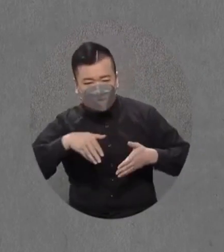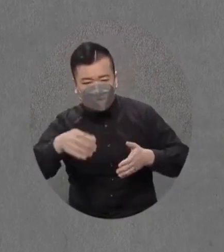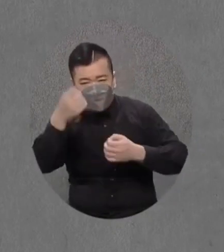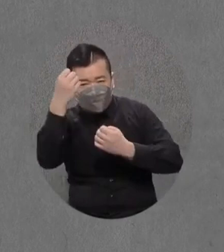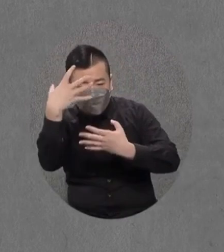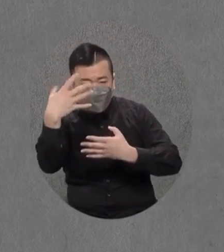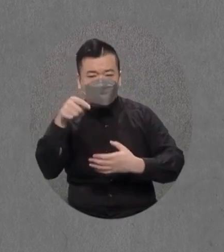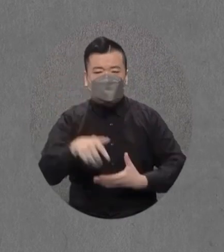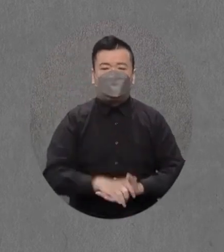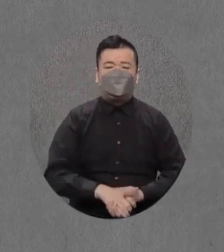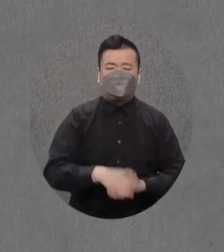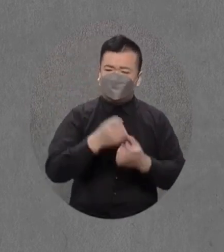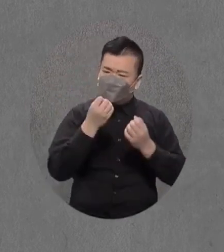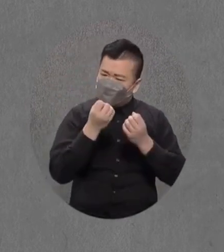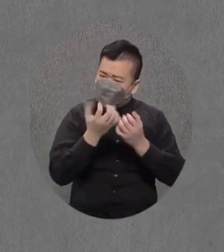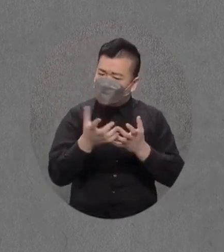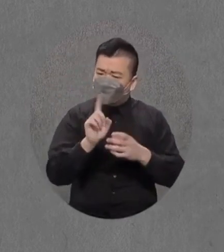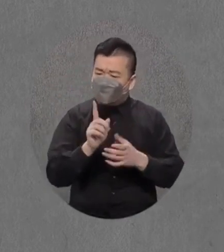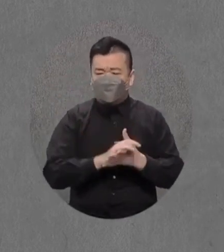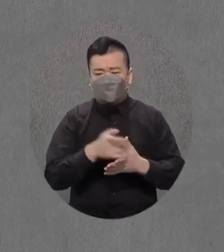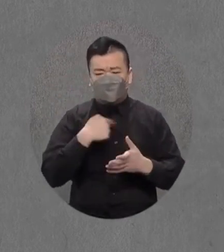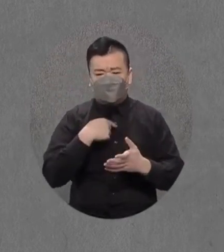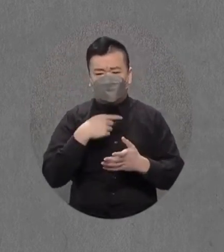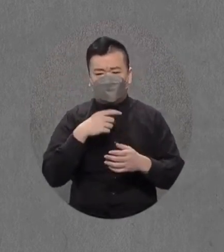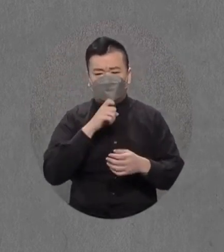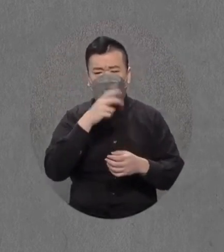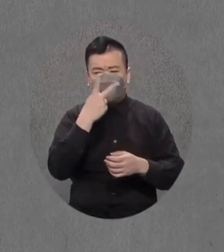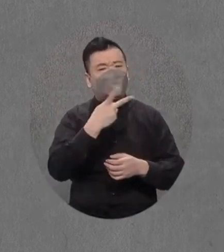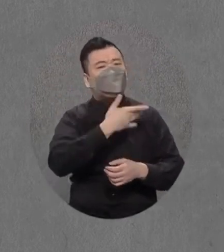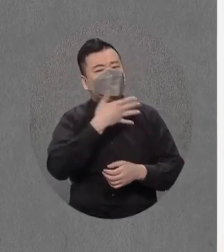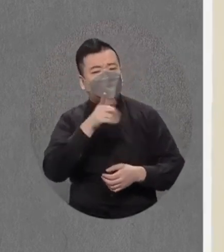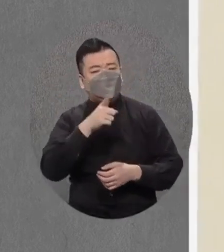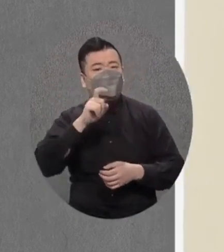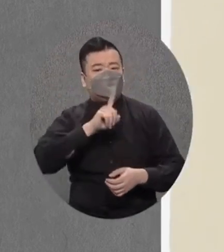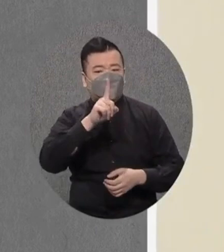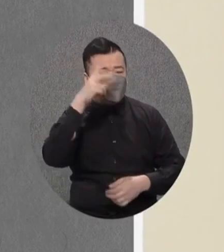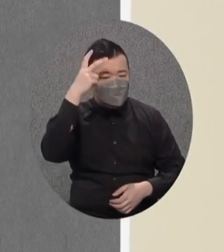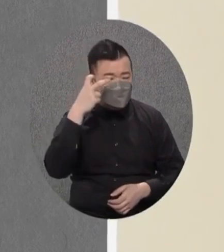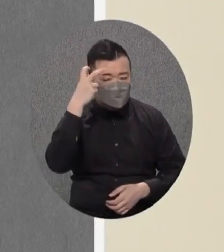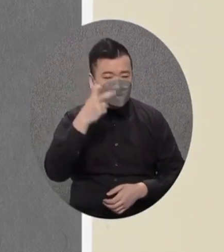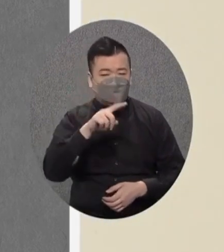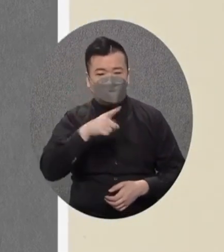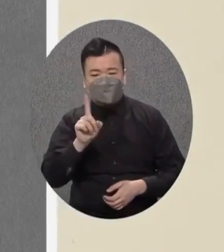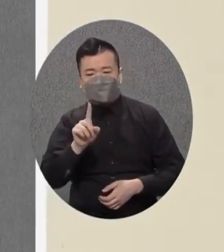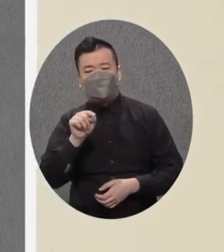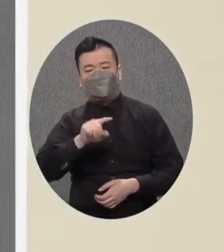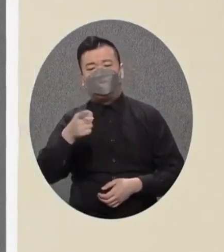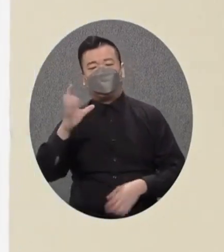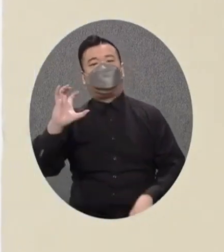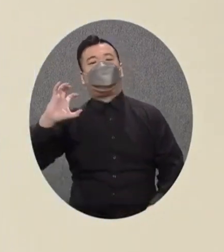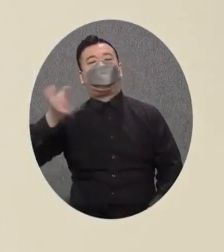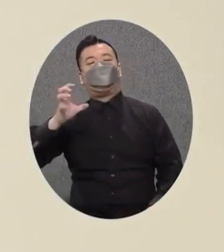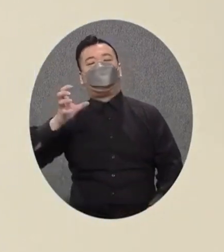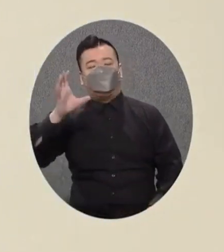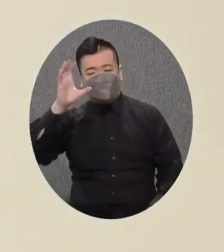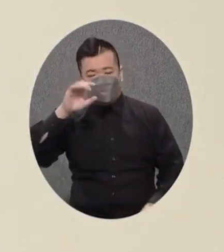面，光其實這裡我想最少是有兩隻色在這裡，一個是黑色啦，或者另外一個就是一個黃的